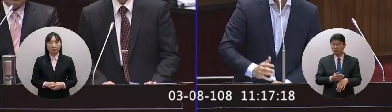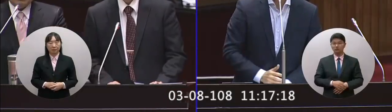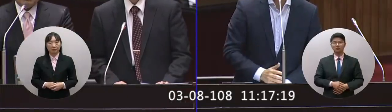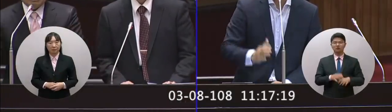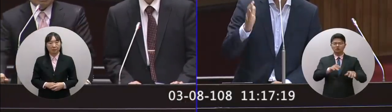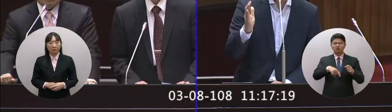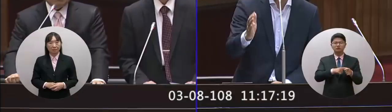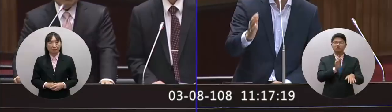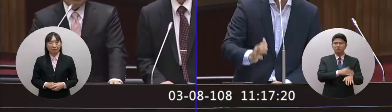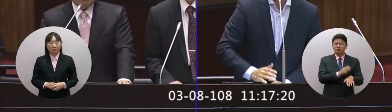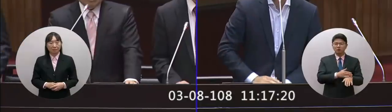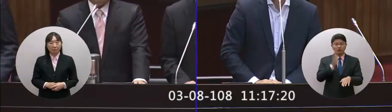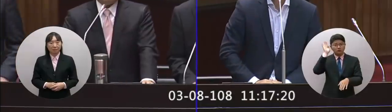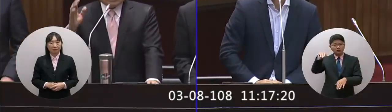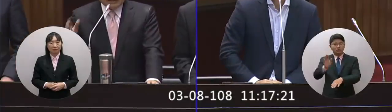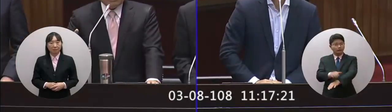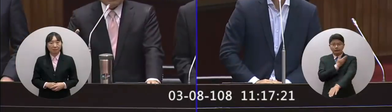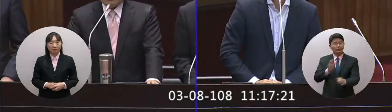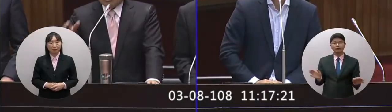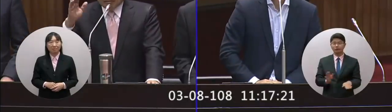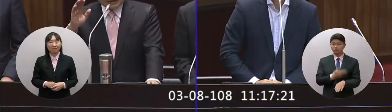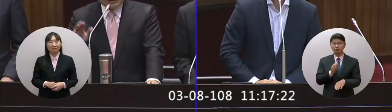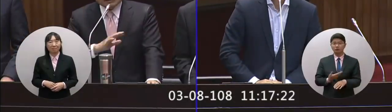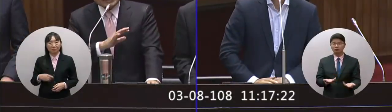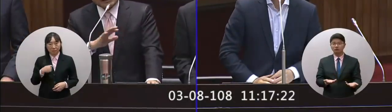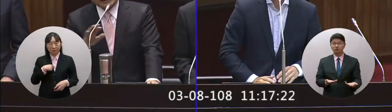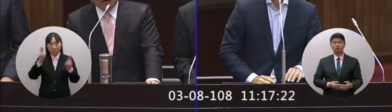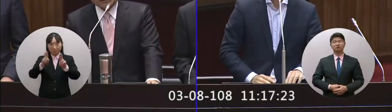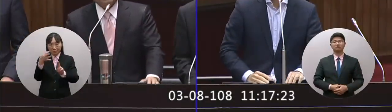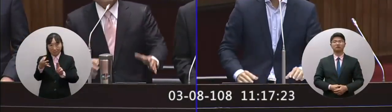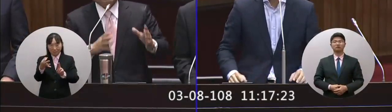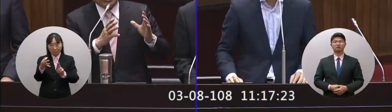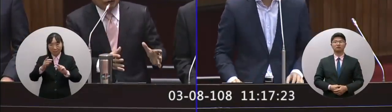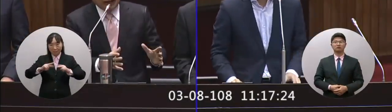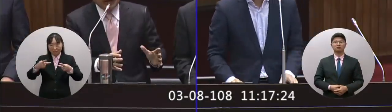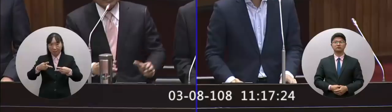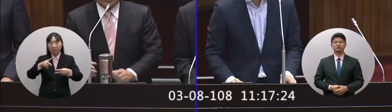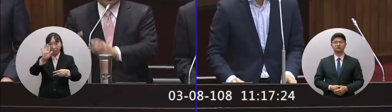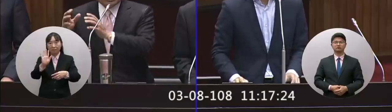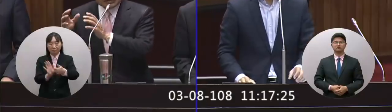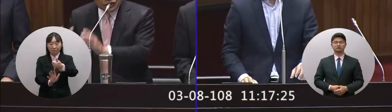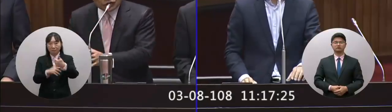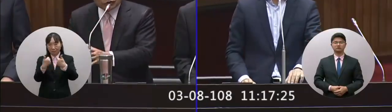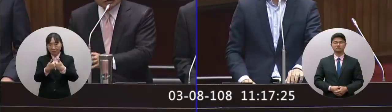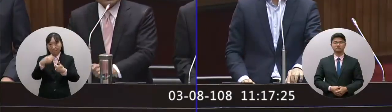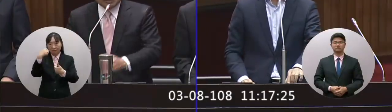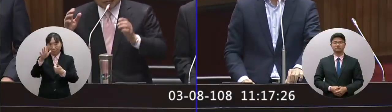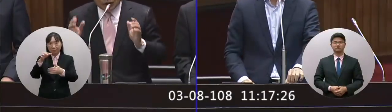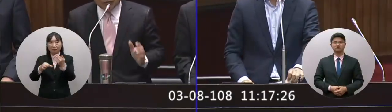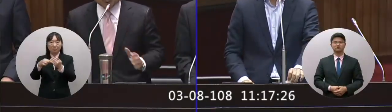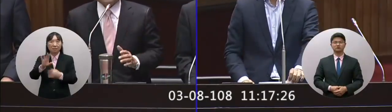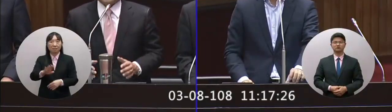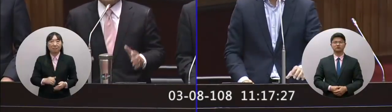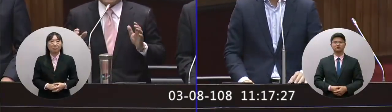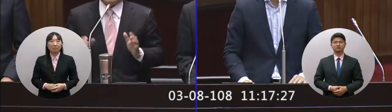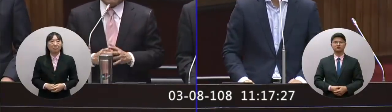年不会，还是之后都不会？ 当然，我们电价调整有一个委员会，也有一个机制。那